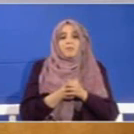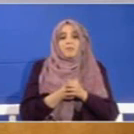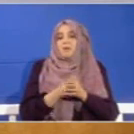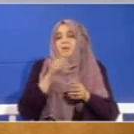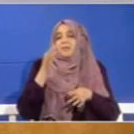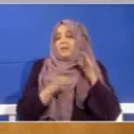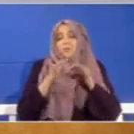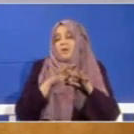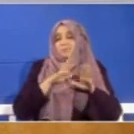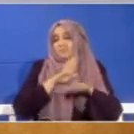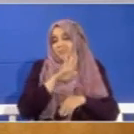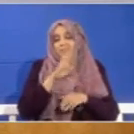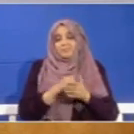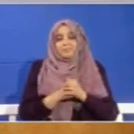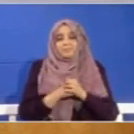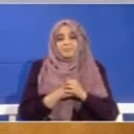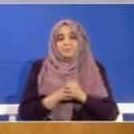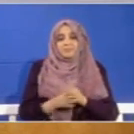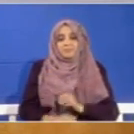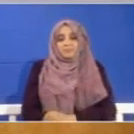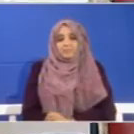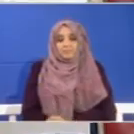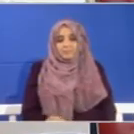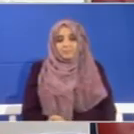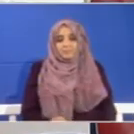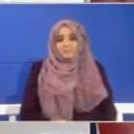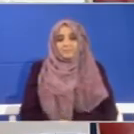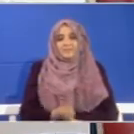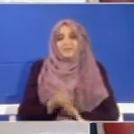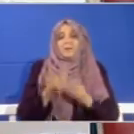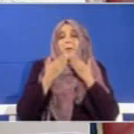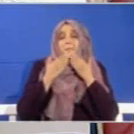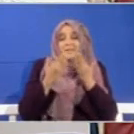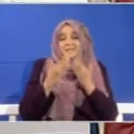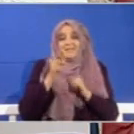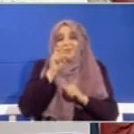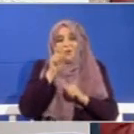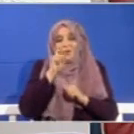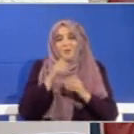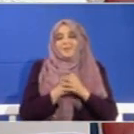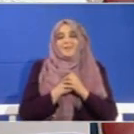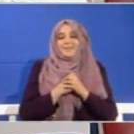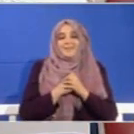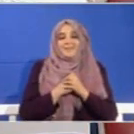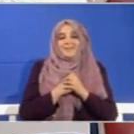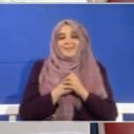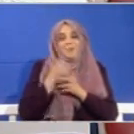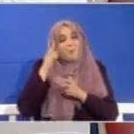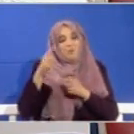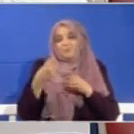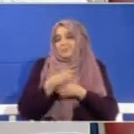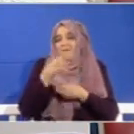والقضاء يأخذ مجراه إن شاء الله القضاء يأخذ مجراه جزاك الله خيرا فضيلة شيخنا شيخنا أبو عبد السلام على